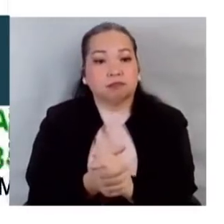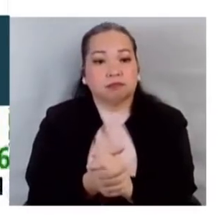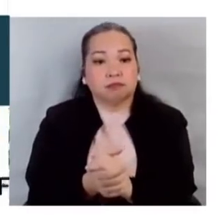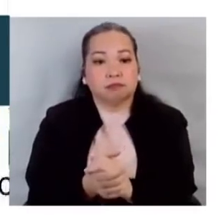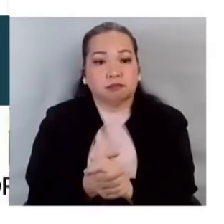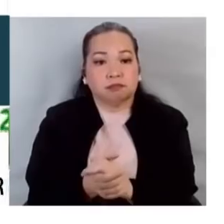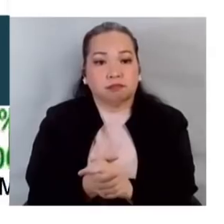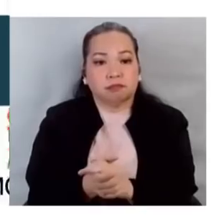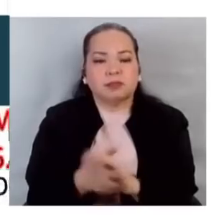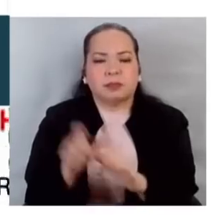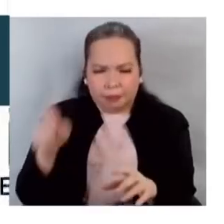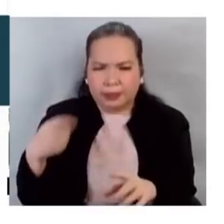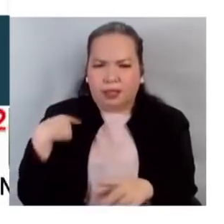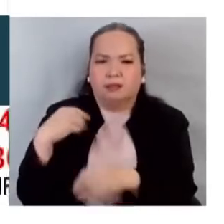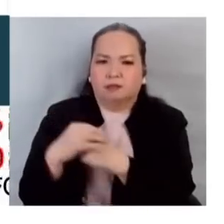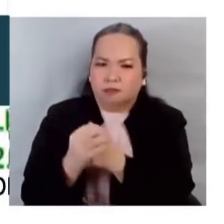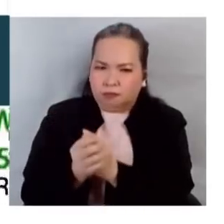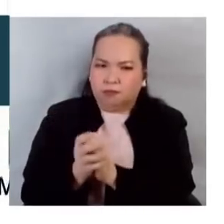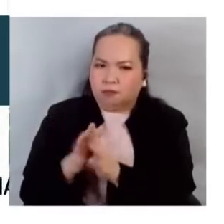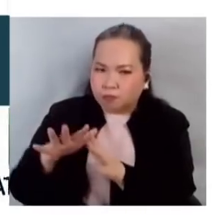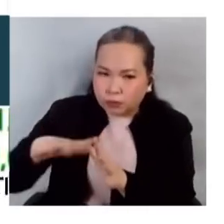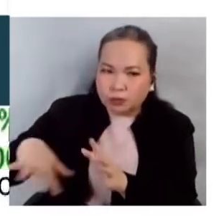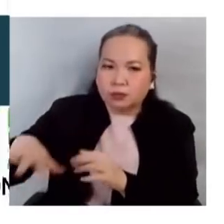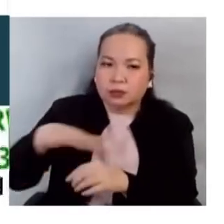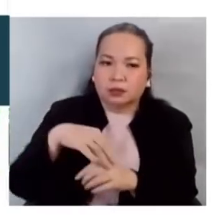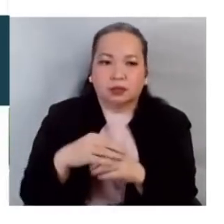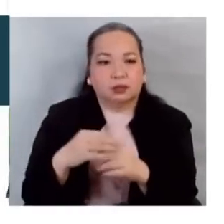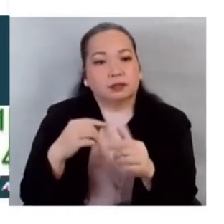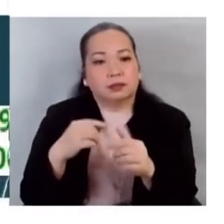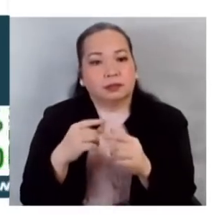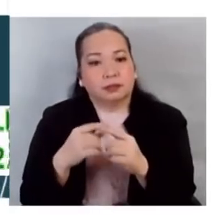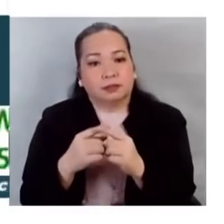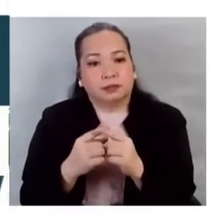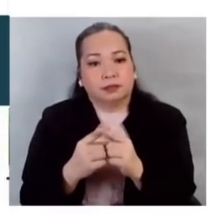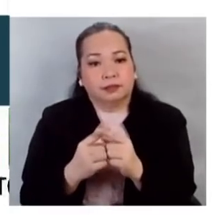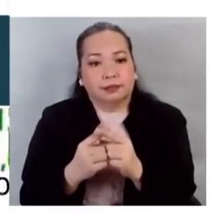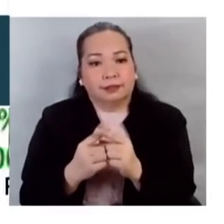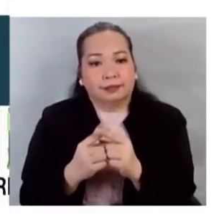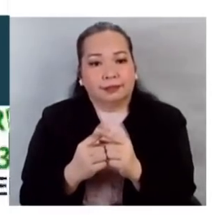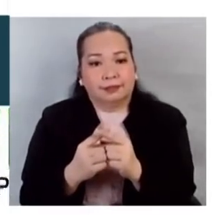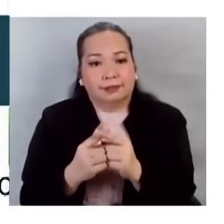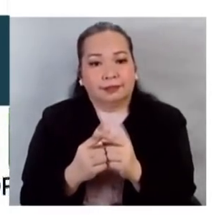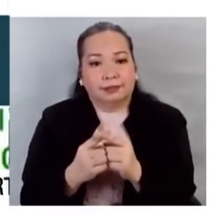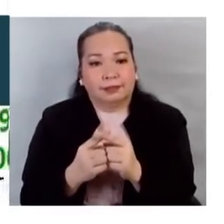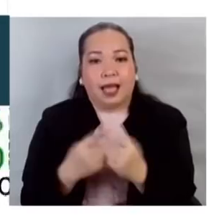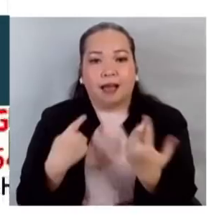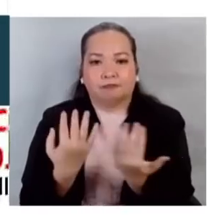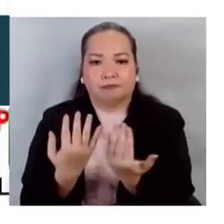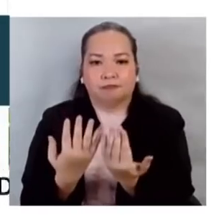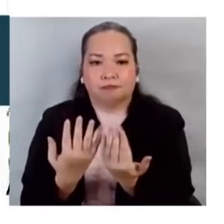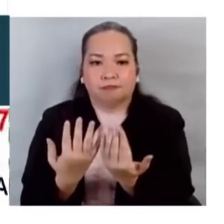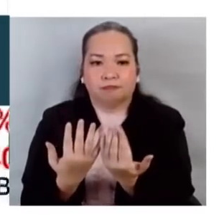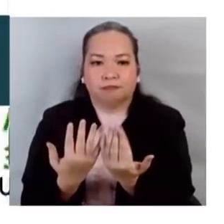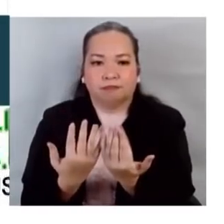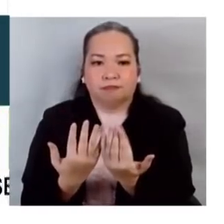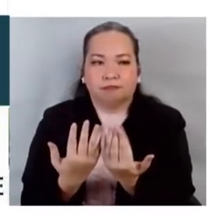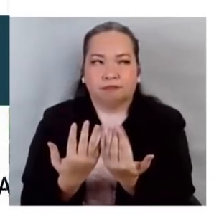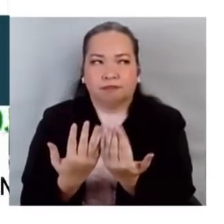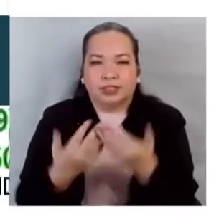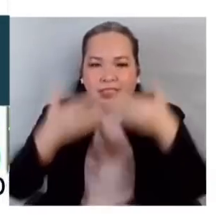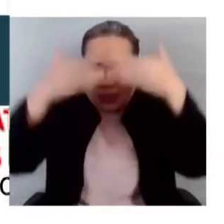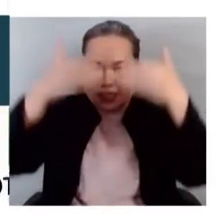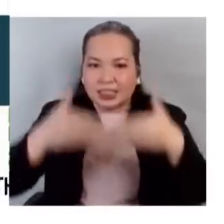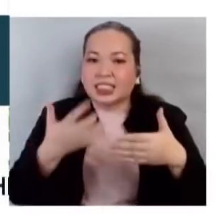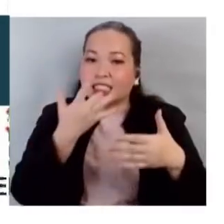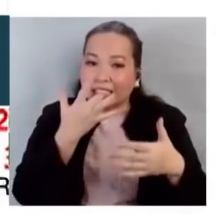may washing areas and then may mga ang barriers kanilang sa counter and then yung